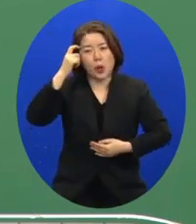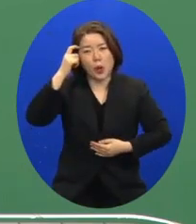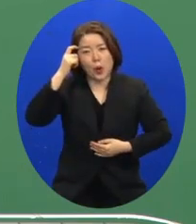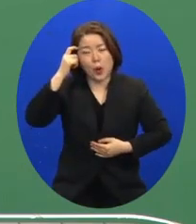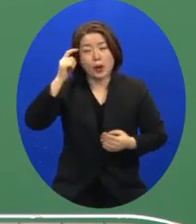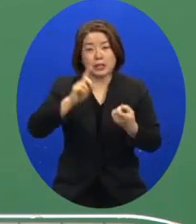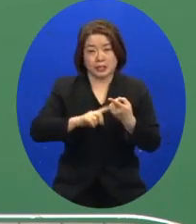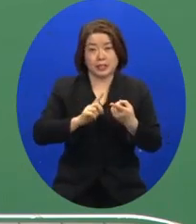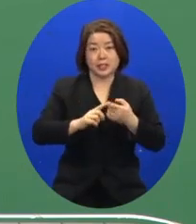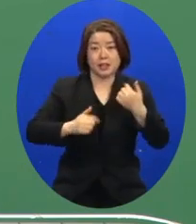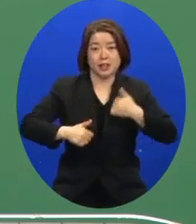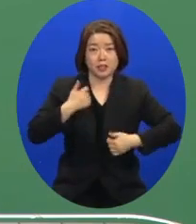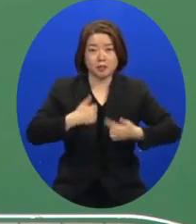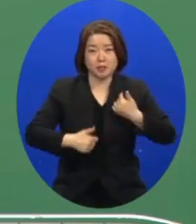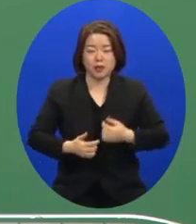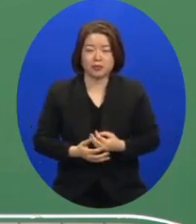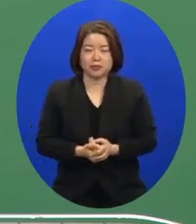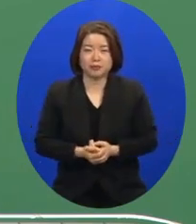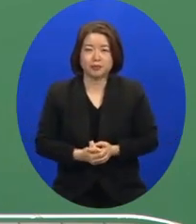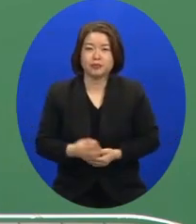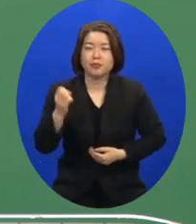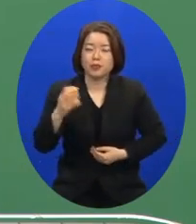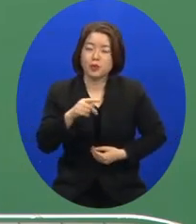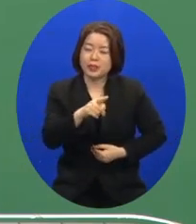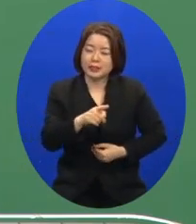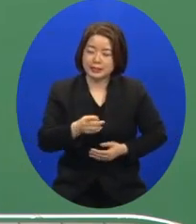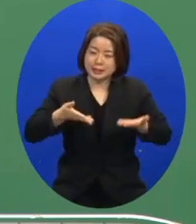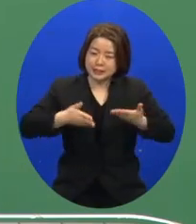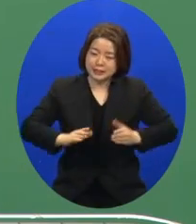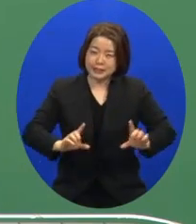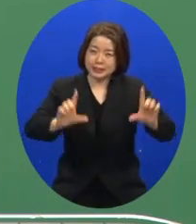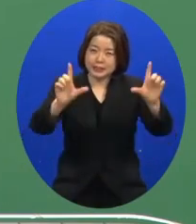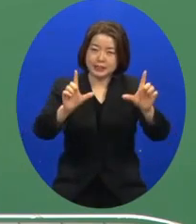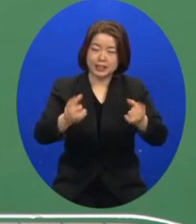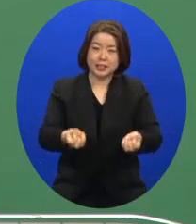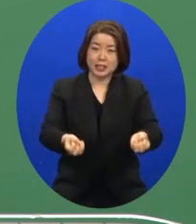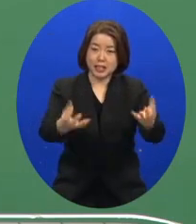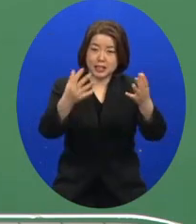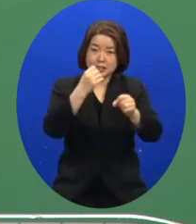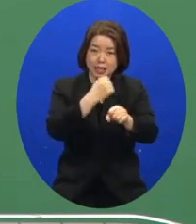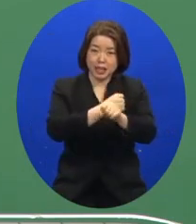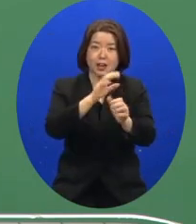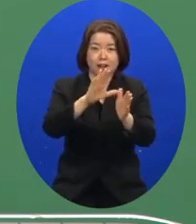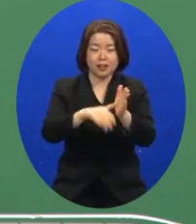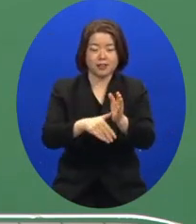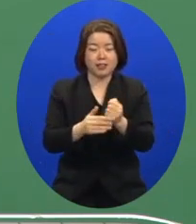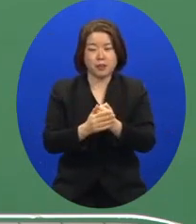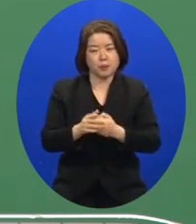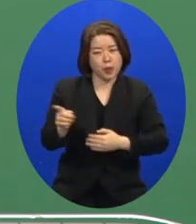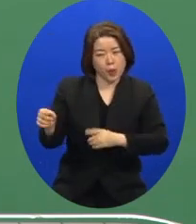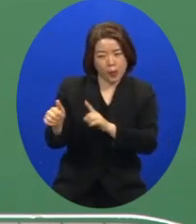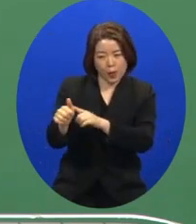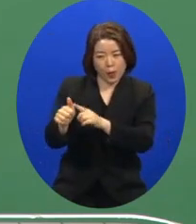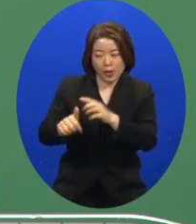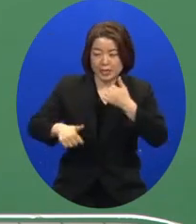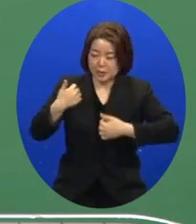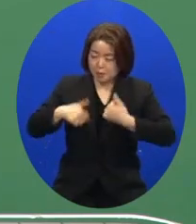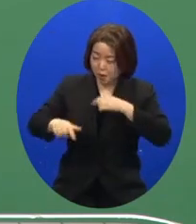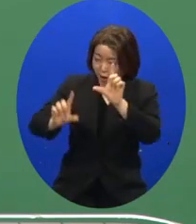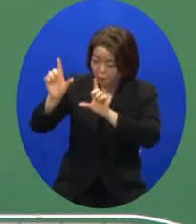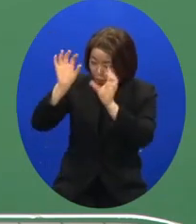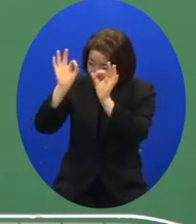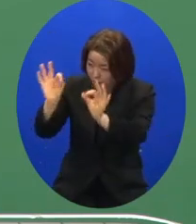것 자체가 기쁨입니다. 그리고 그 생일 파티를 하면서 그 주인공이 기뻐하는 것을 보는 것이